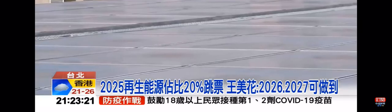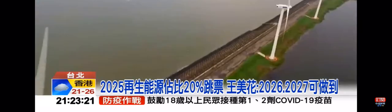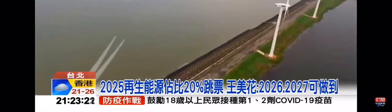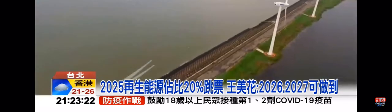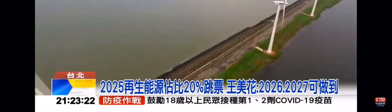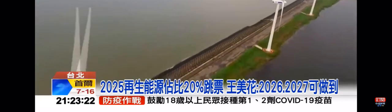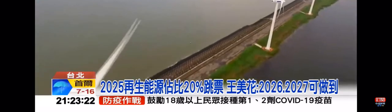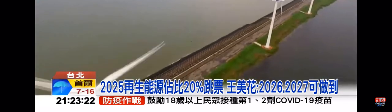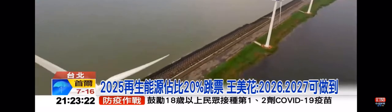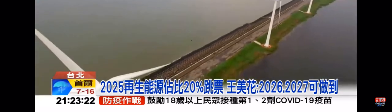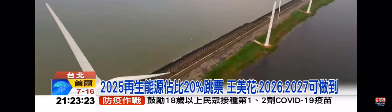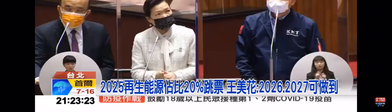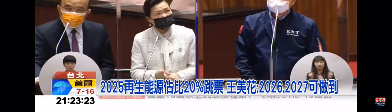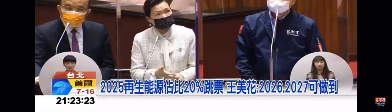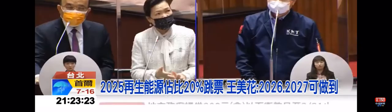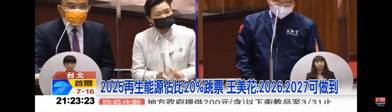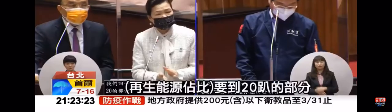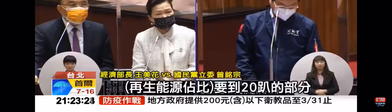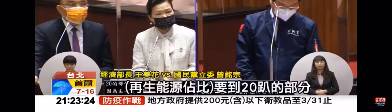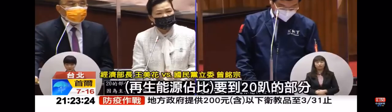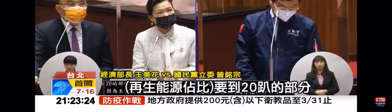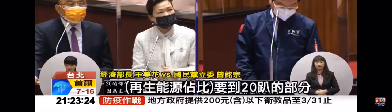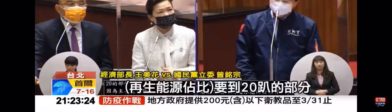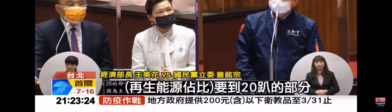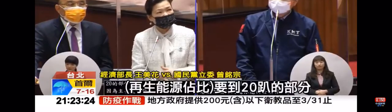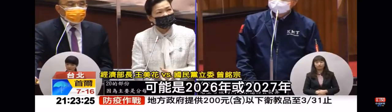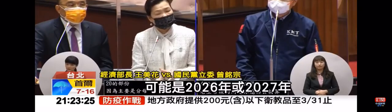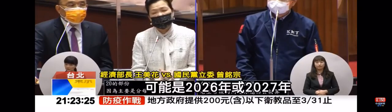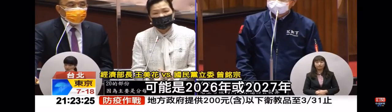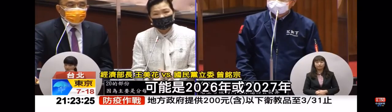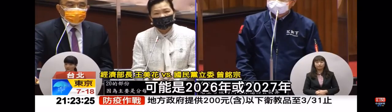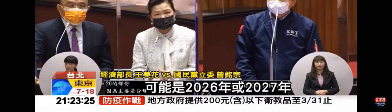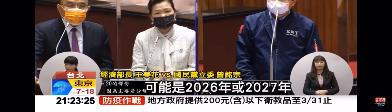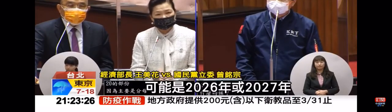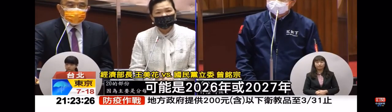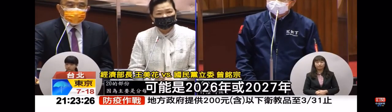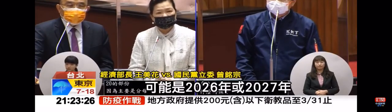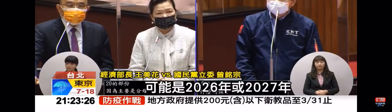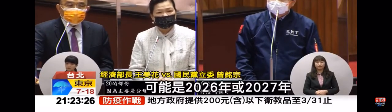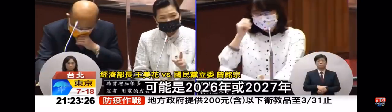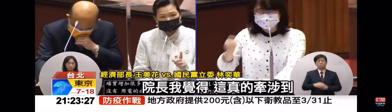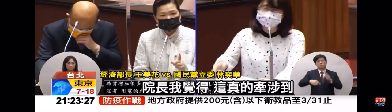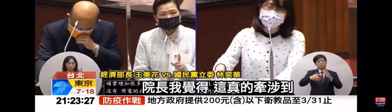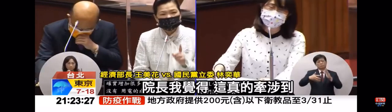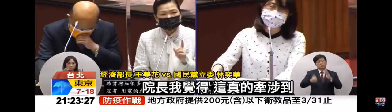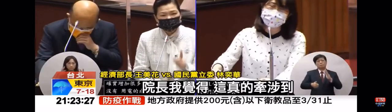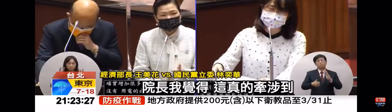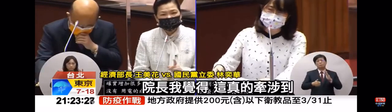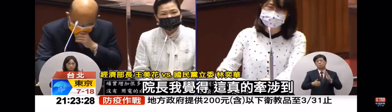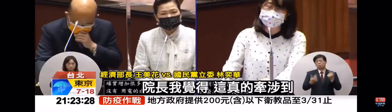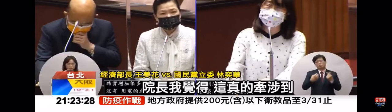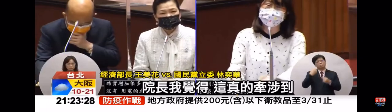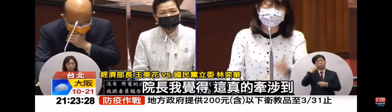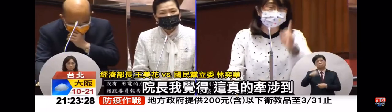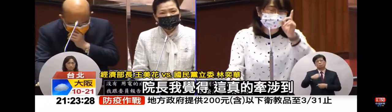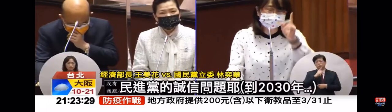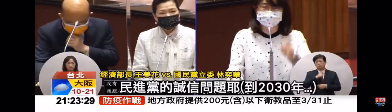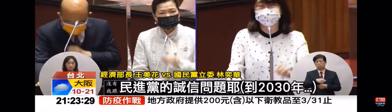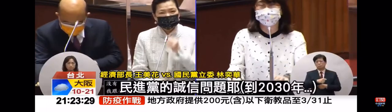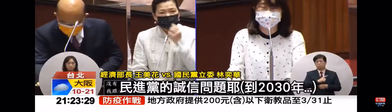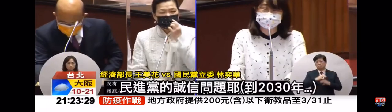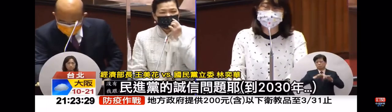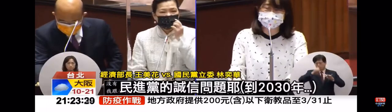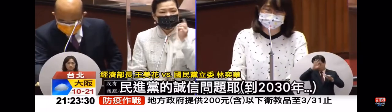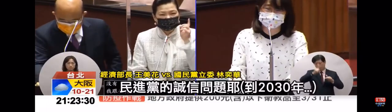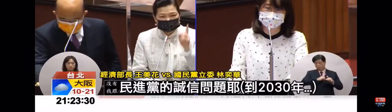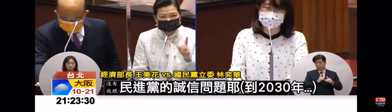时间，经济部长自动展延， 要到20的部分可能是26或27的部分啊。 院长，我觉得这真的是牵涉到民进